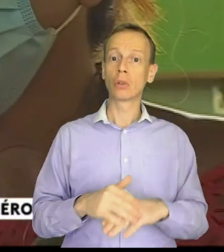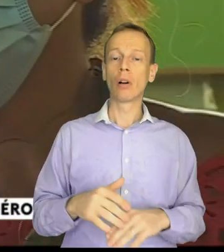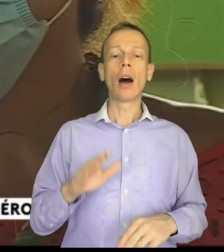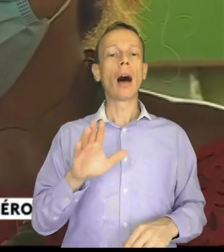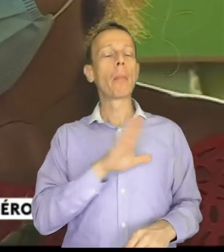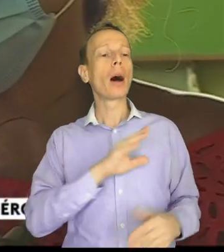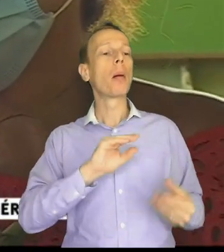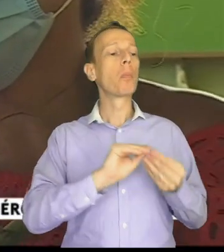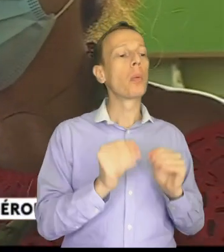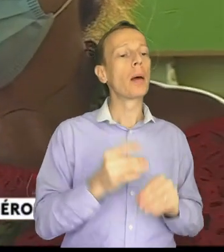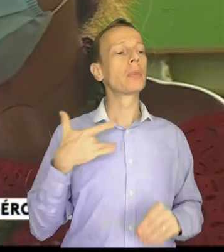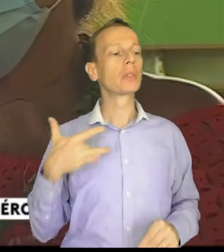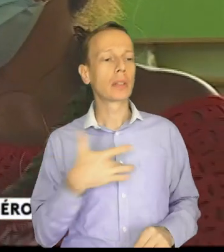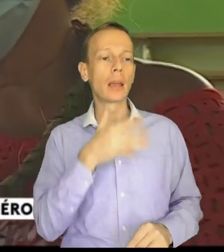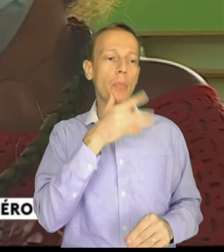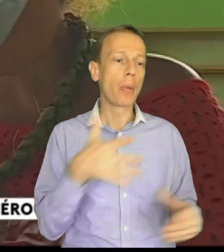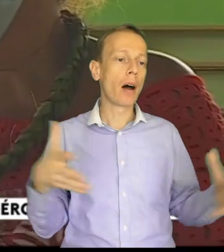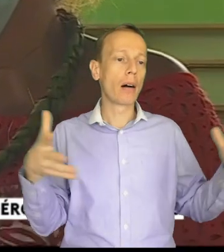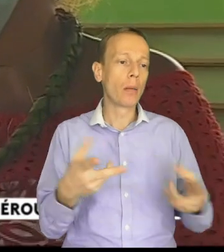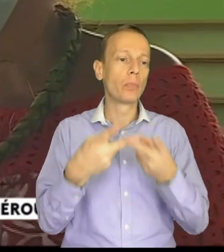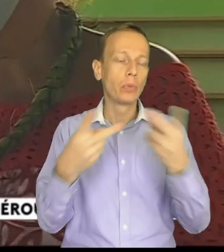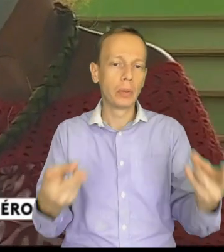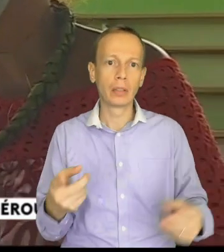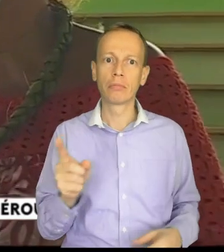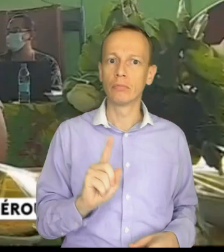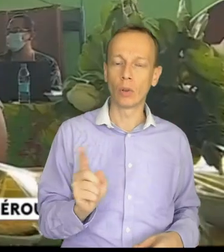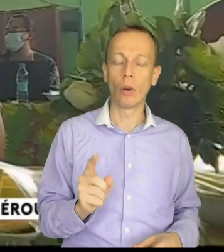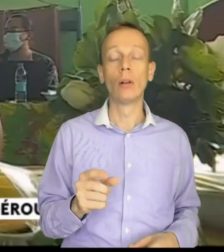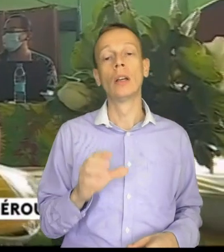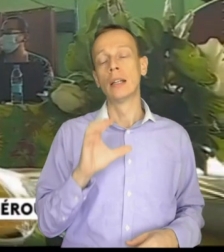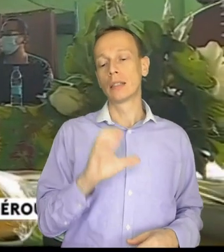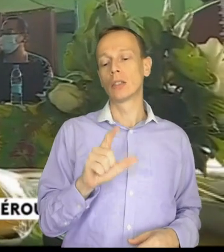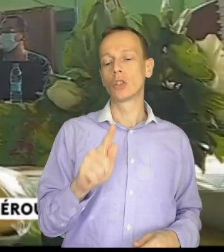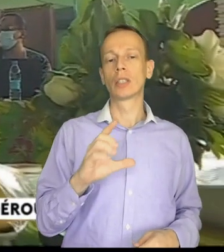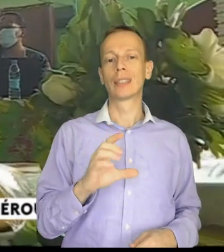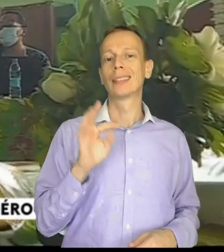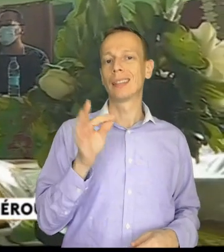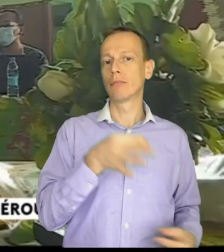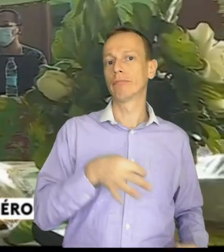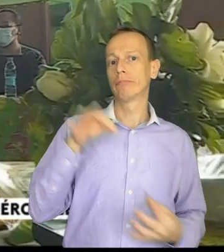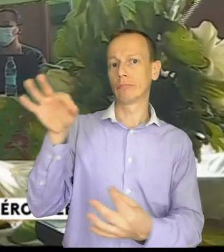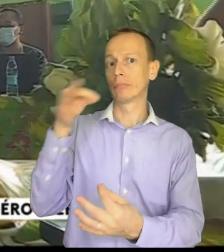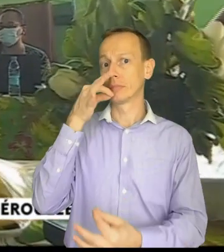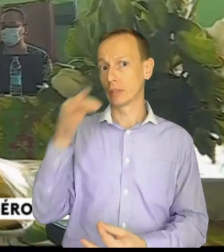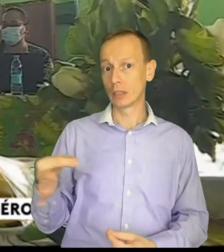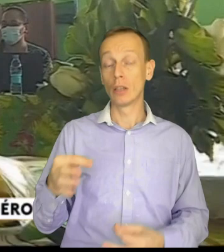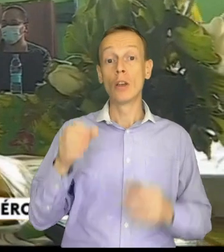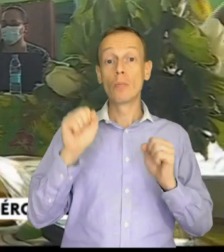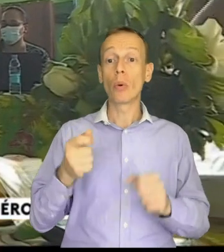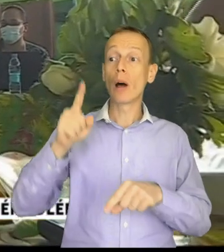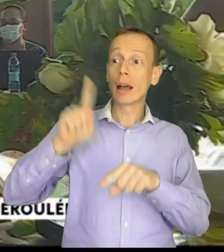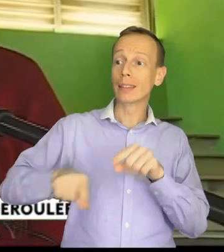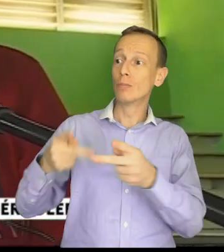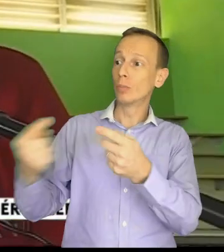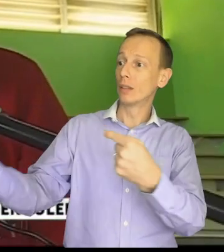pas selon l'opposition. Elle n'a pas hésité à évoquer un article du CGCT qui précise que le huis clos peut être